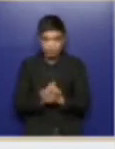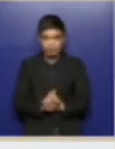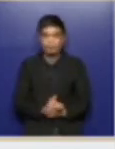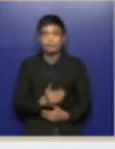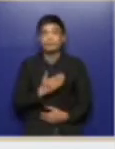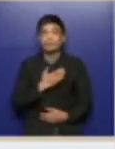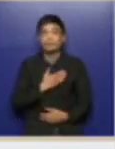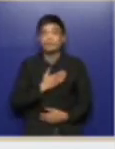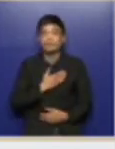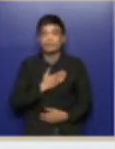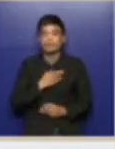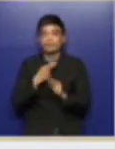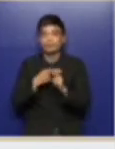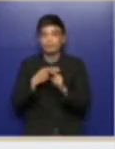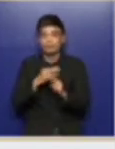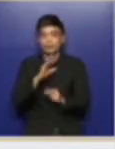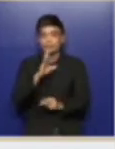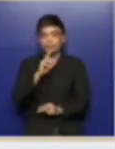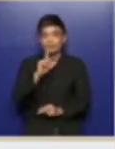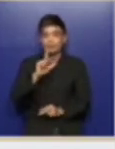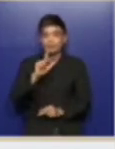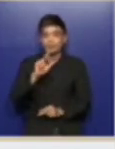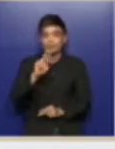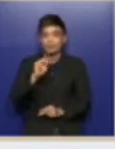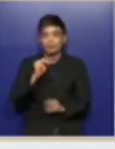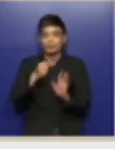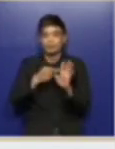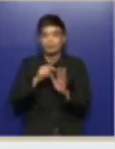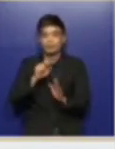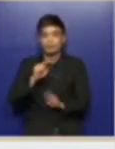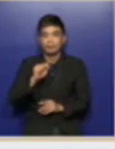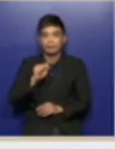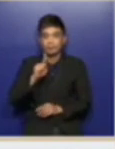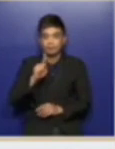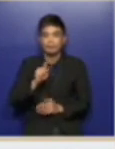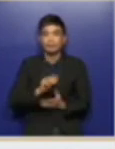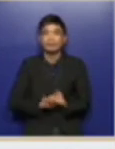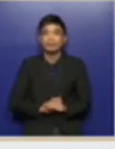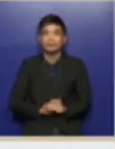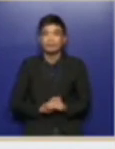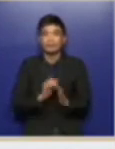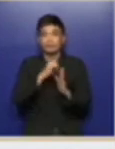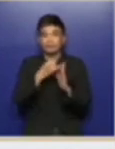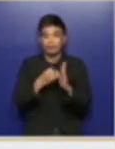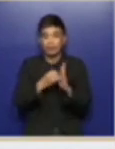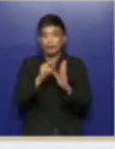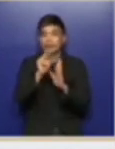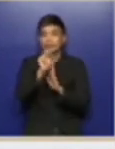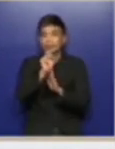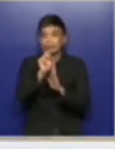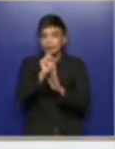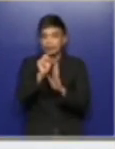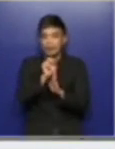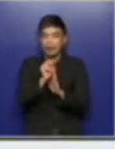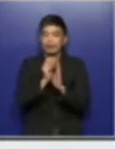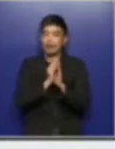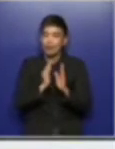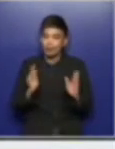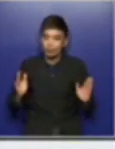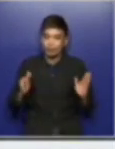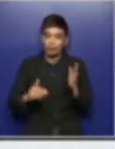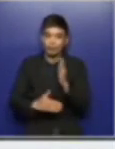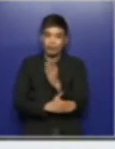กับผมชนน่านสีแก้วเพื่อไทยจังหวัดน่านกราบขอบคุณท่านประธานเป็นอย่างสูงครับที่ให้โอกาสผม